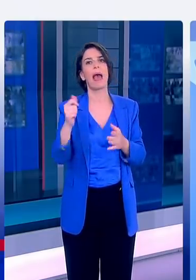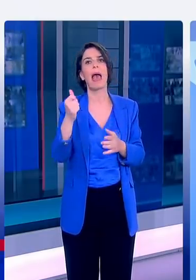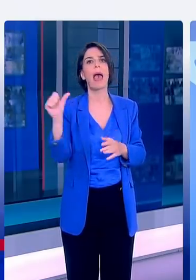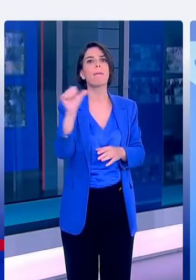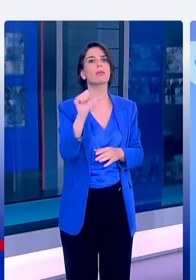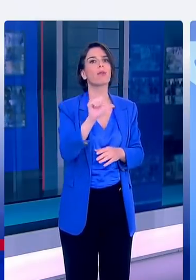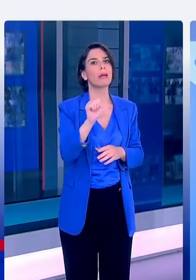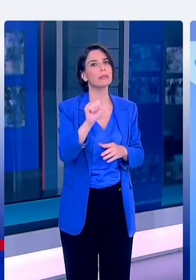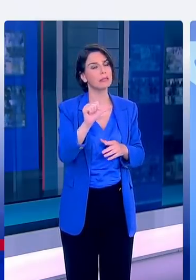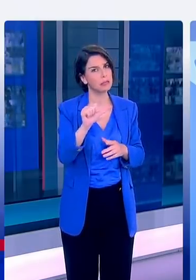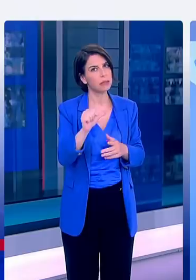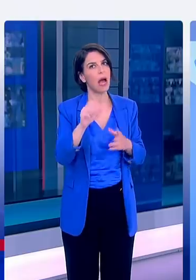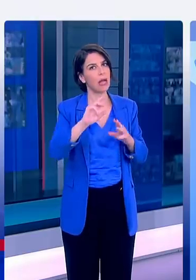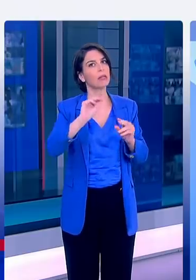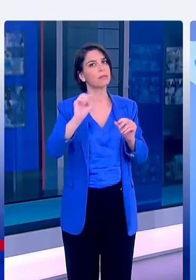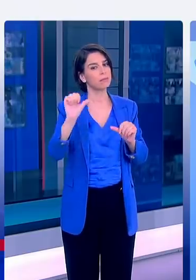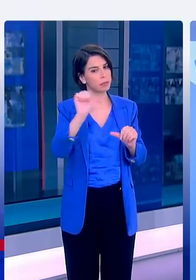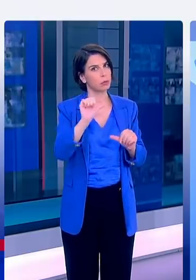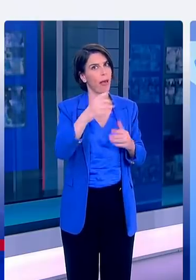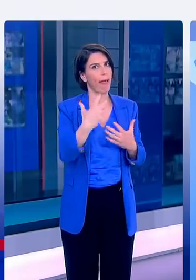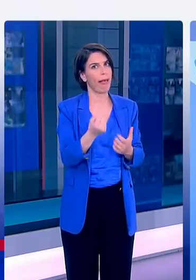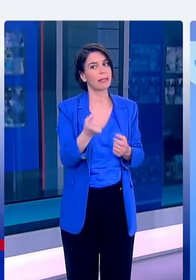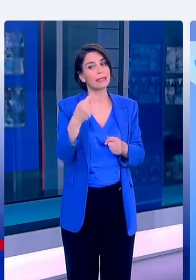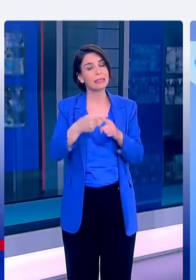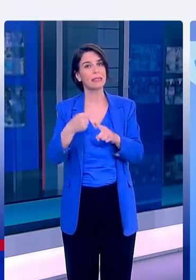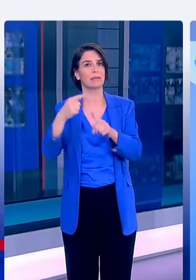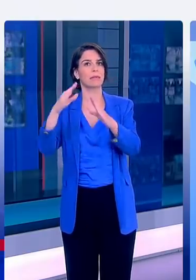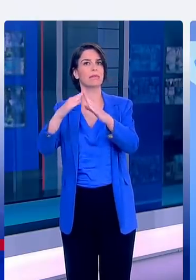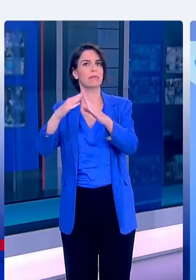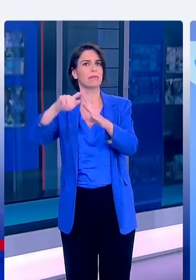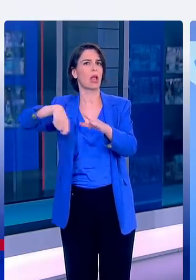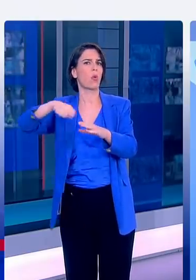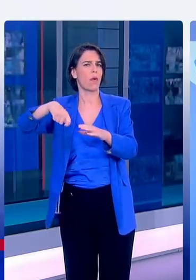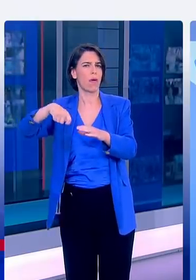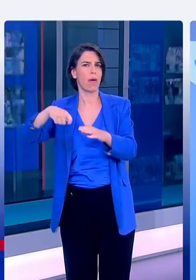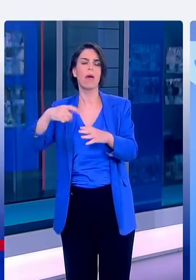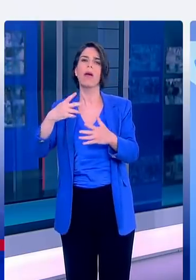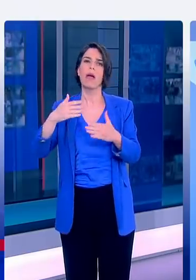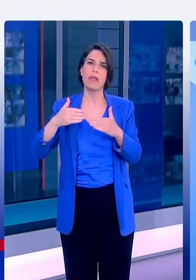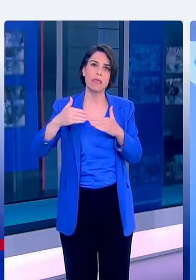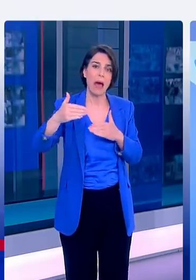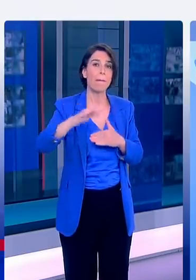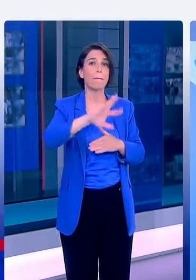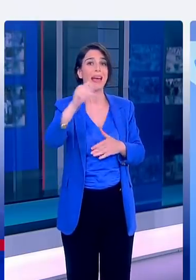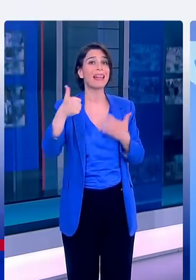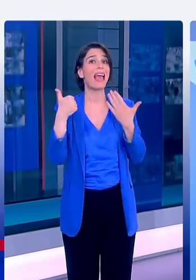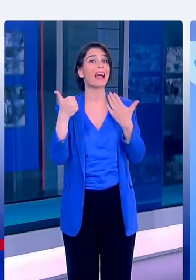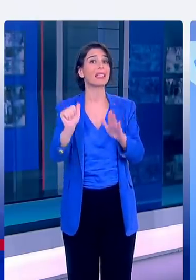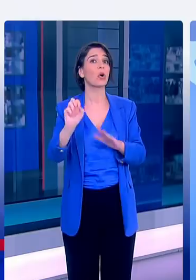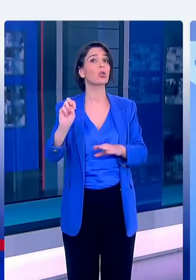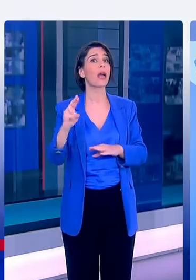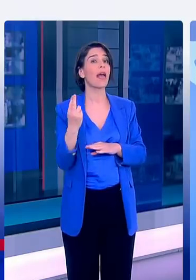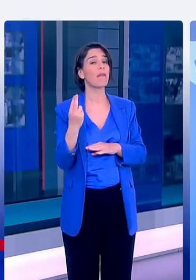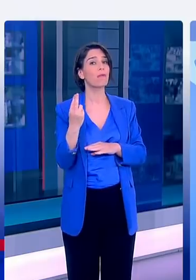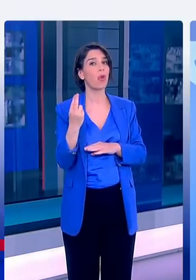αρχίζουν και εμφανίζονται. Και τα νοικοκυριά θα έχουν την δυνατότητα, όπως έχουμε πει, έως το ποσό των 600 ευρώ